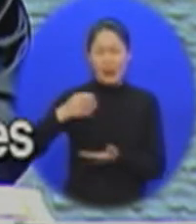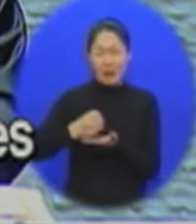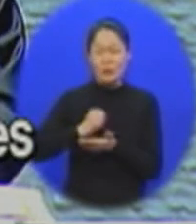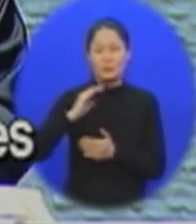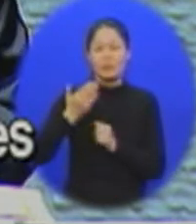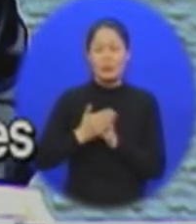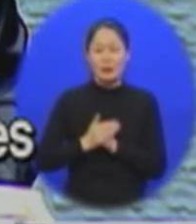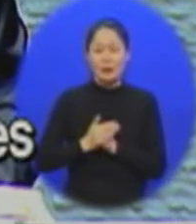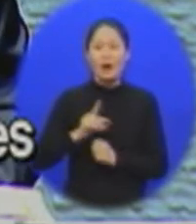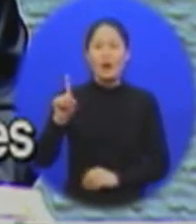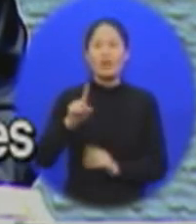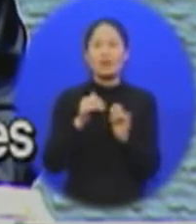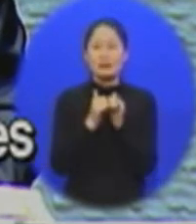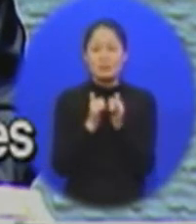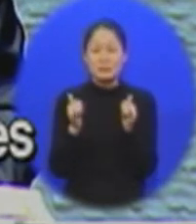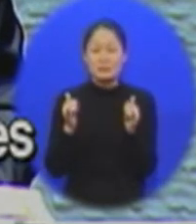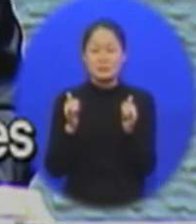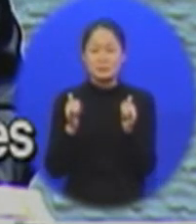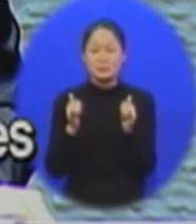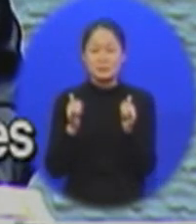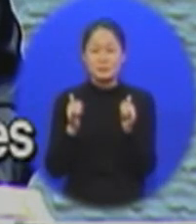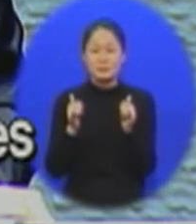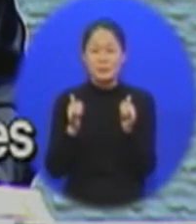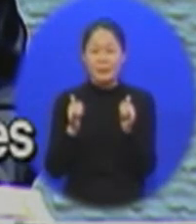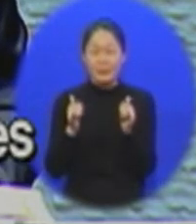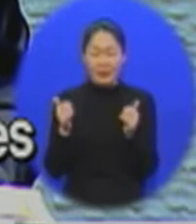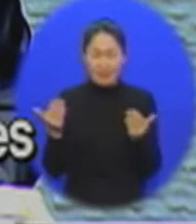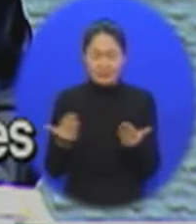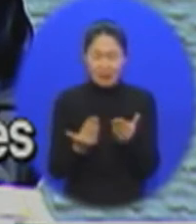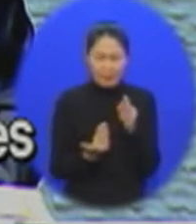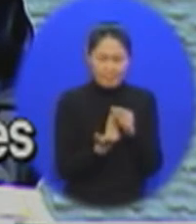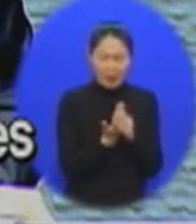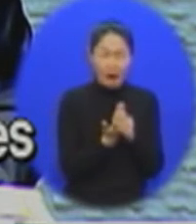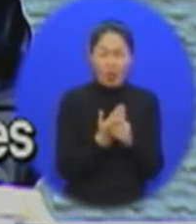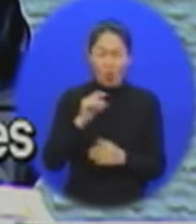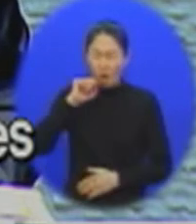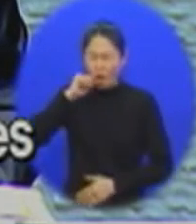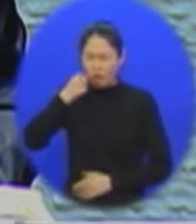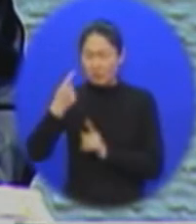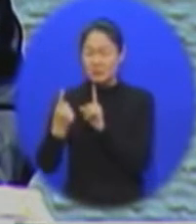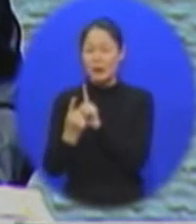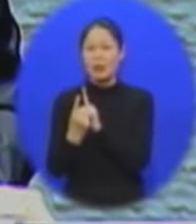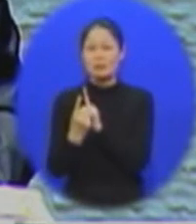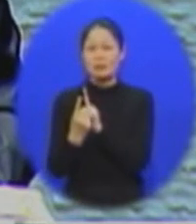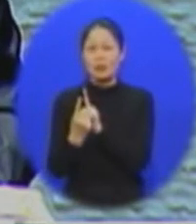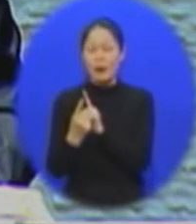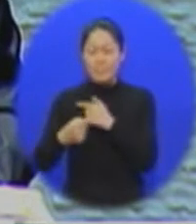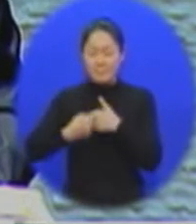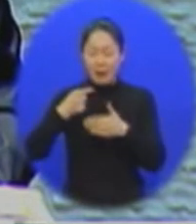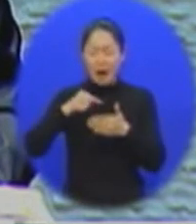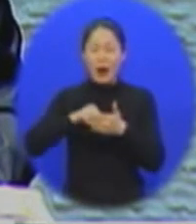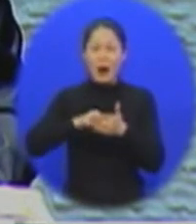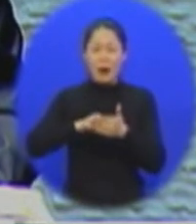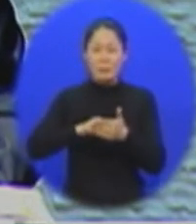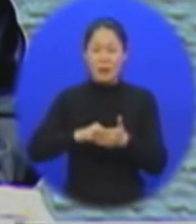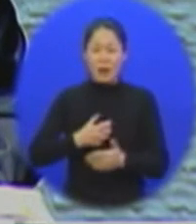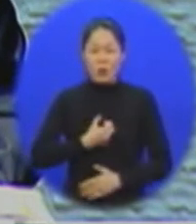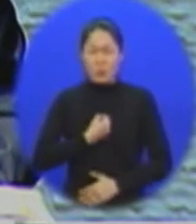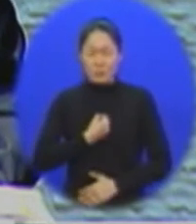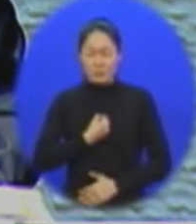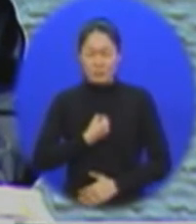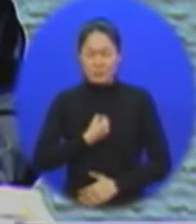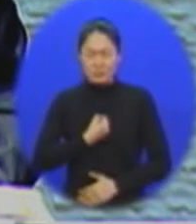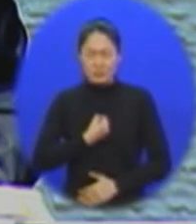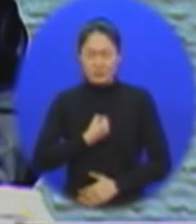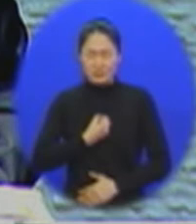어떤 교우들은 사고를 당하고 어려운 일을 당해서 마음에 원망과 비탄의